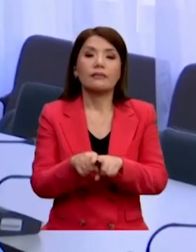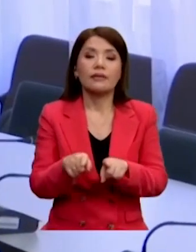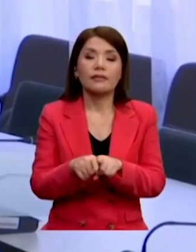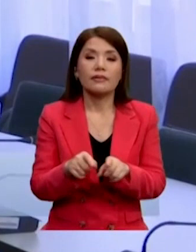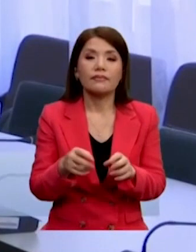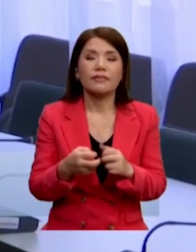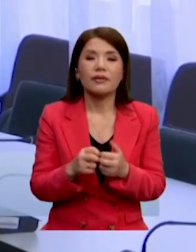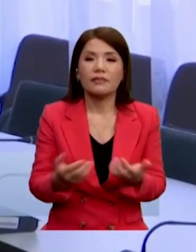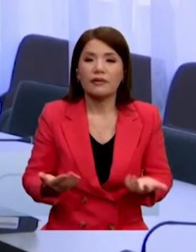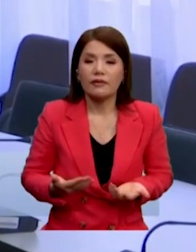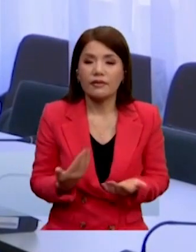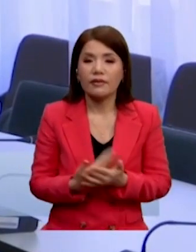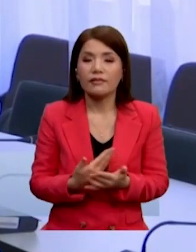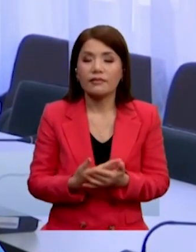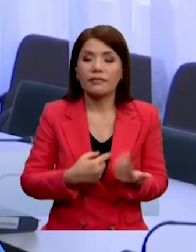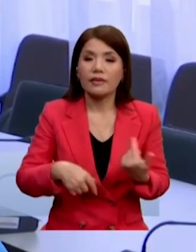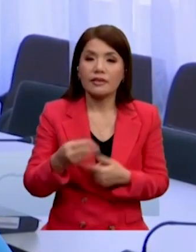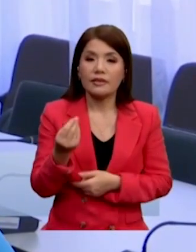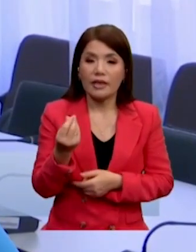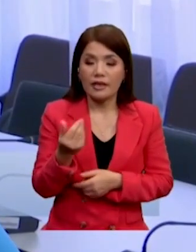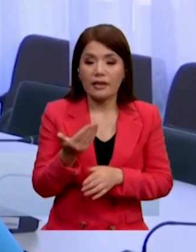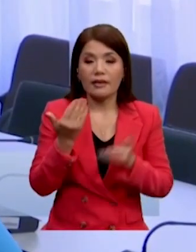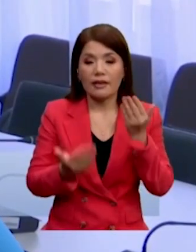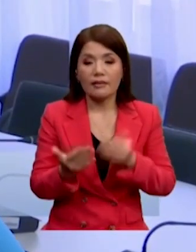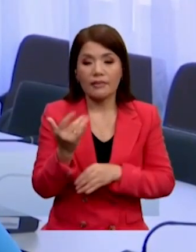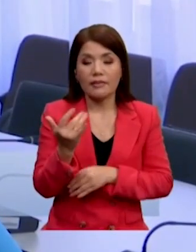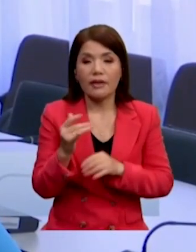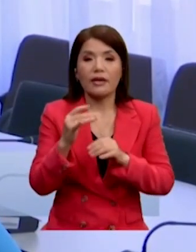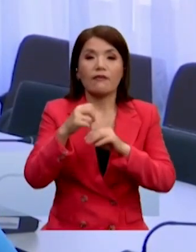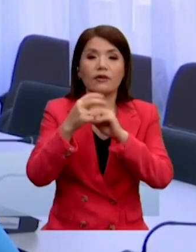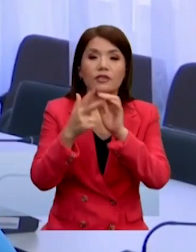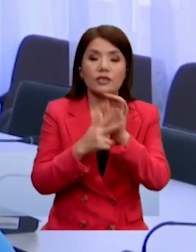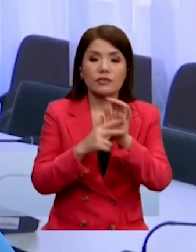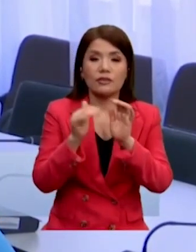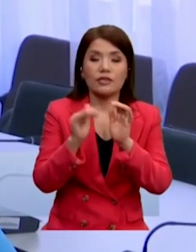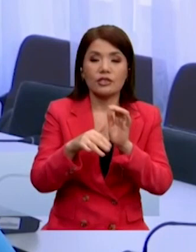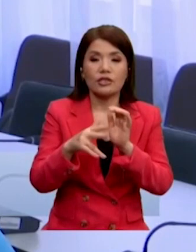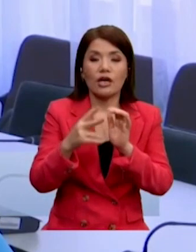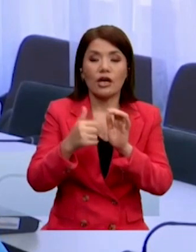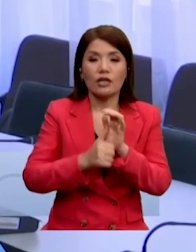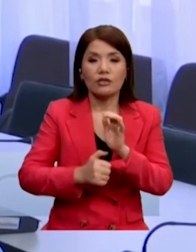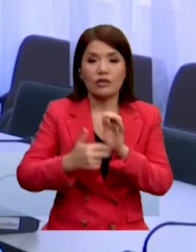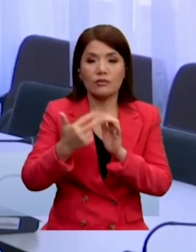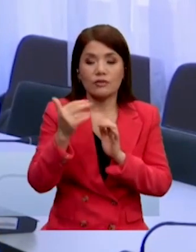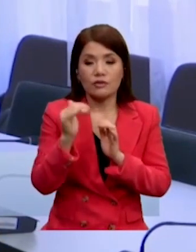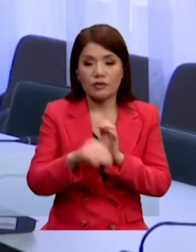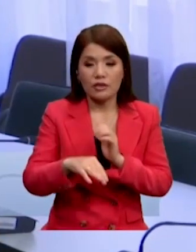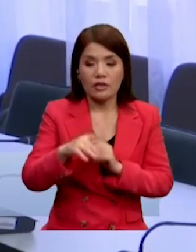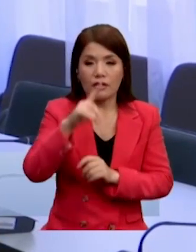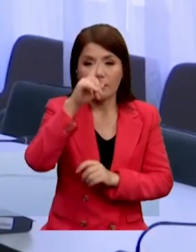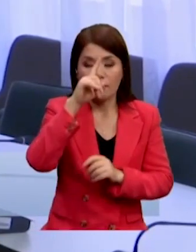мәселе біздің қаржы, егер де 18673 адамға 10